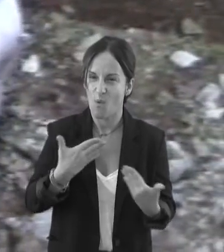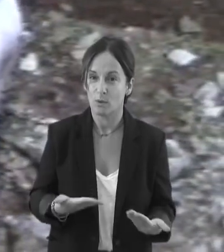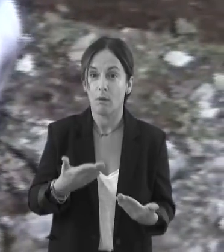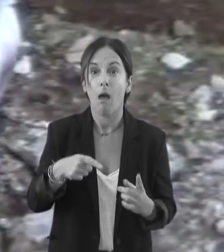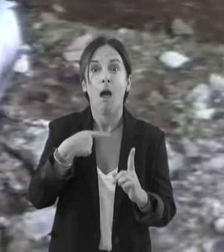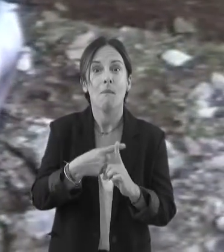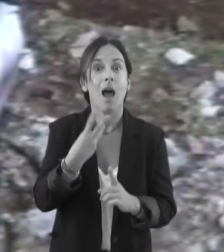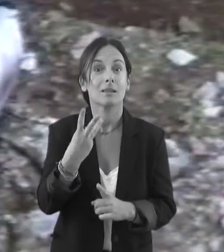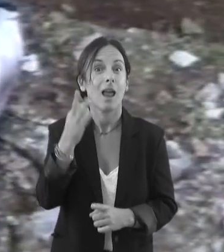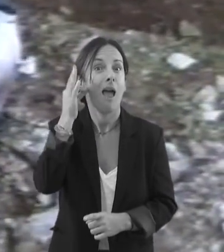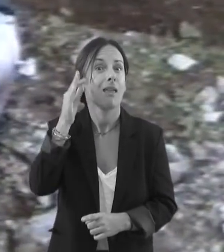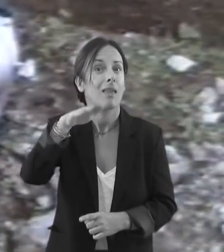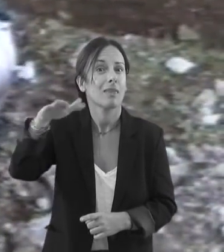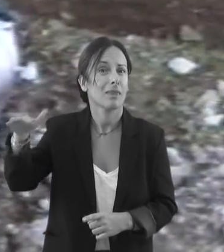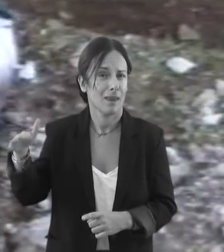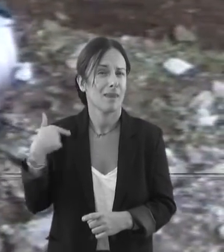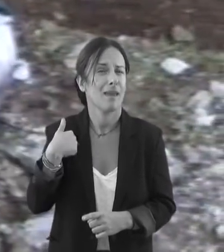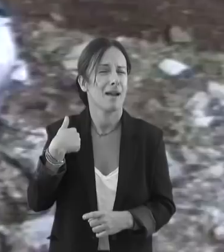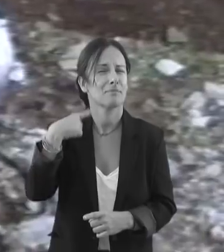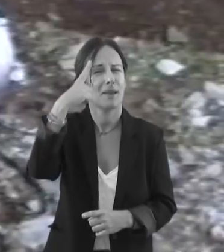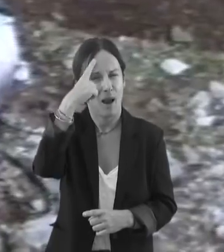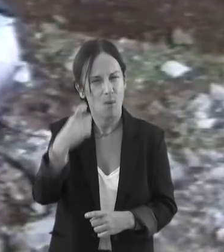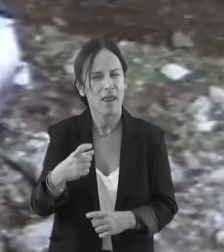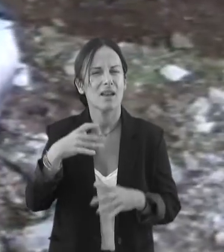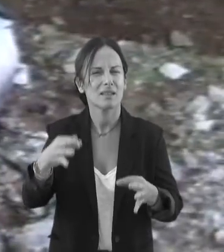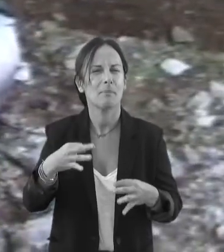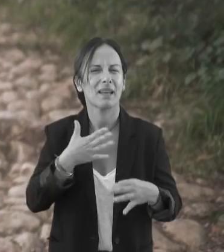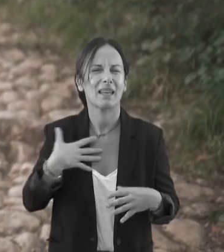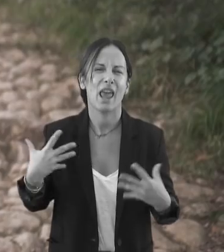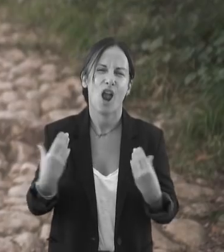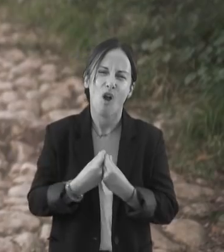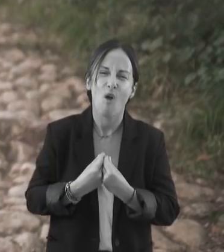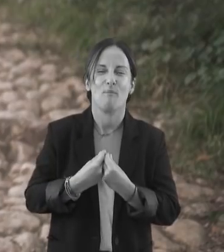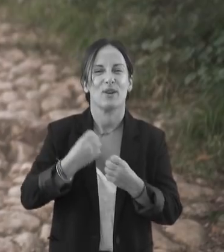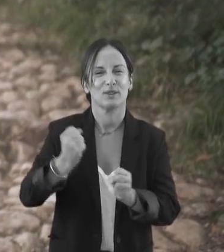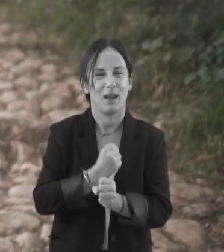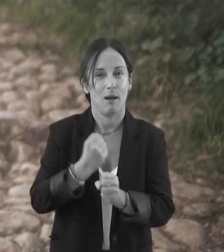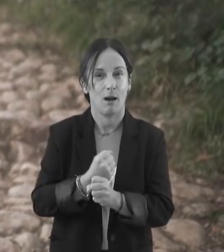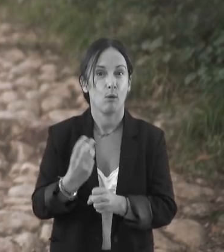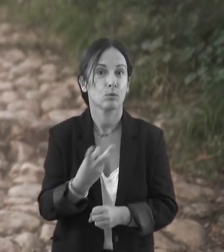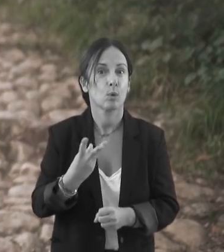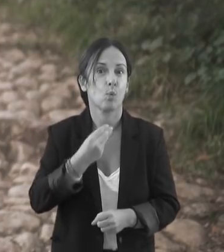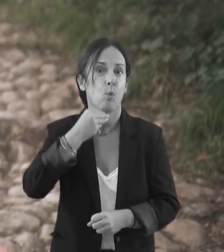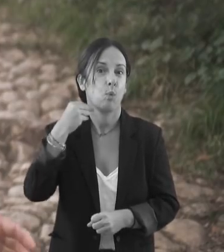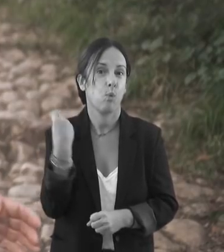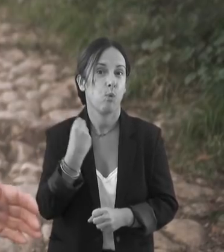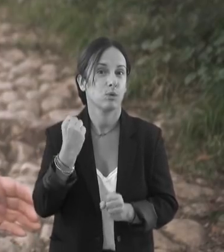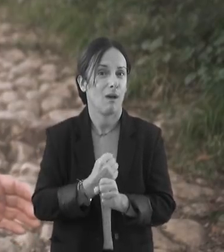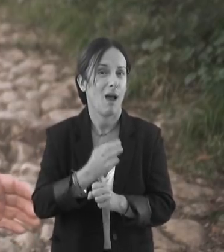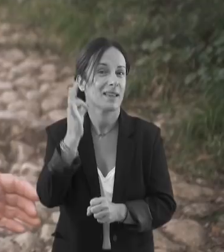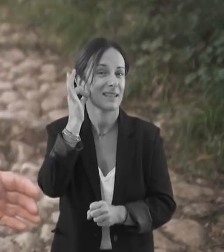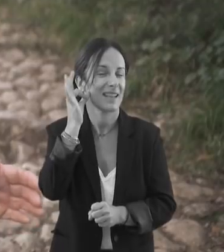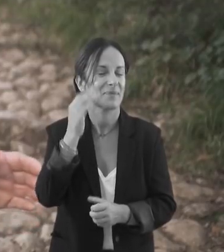sempre amb jo. Feineres, no? I a l'escola, tu saps, que varen tenir bo i